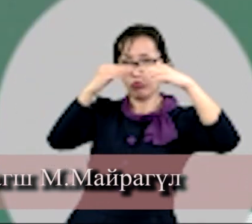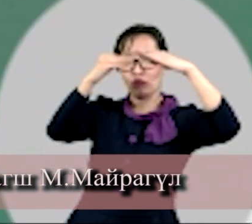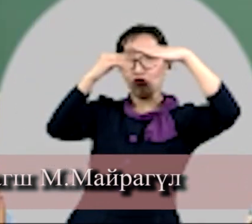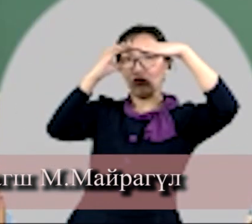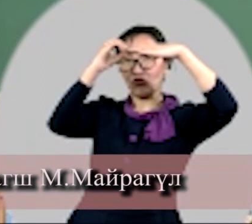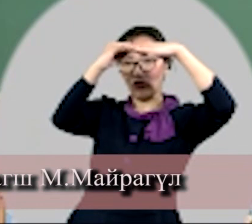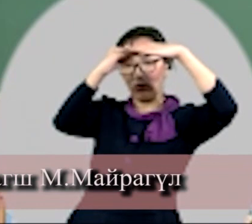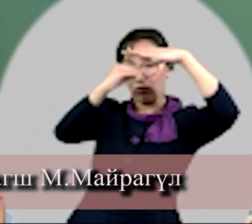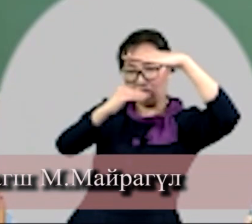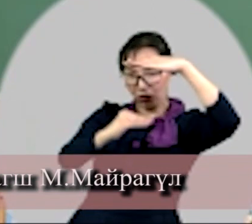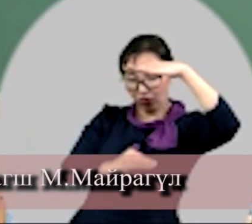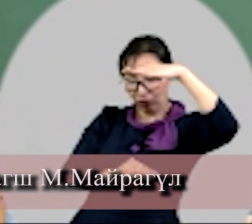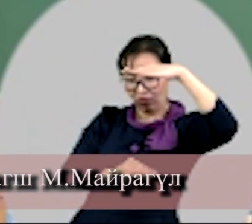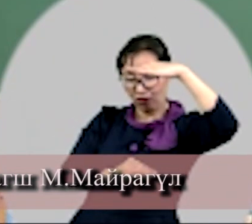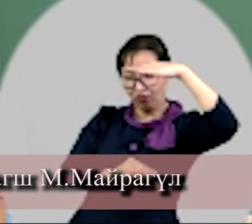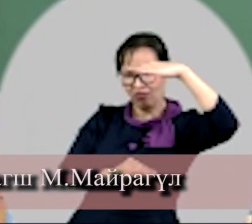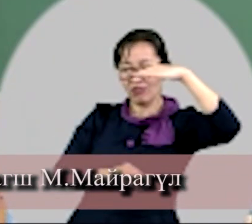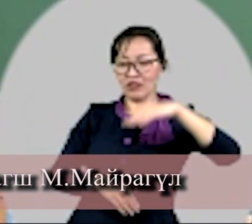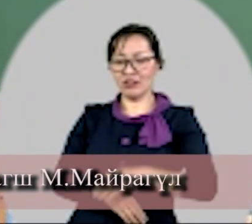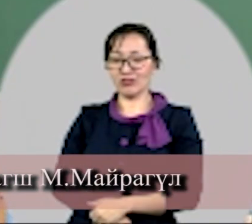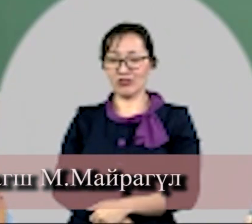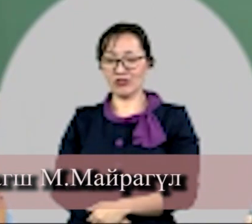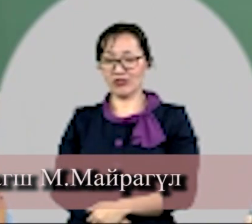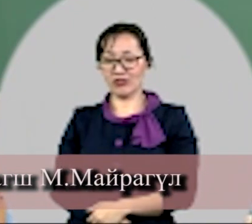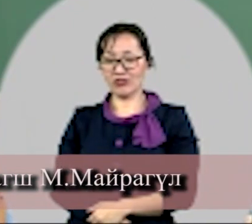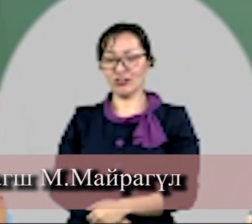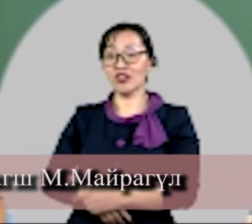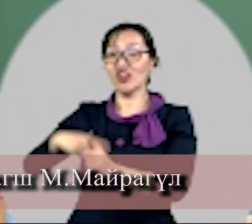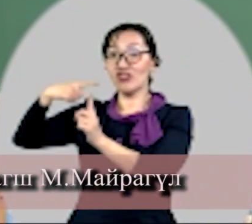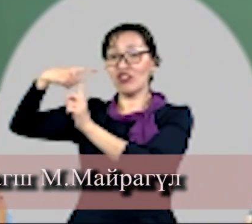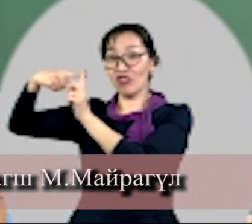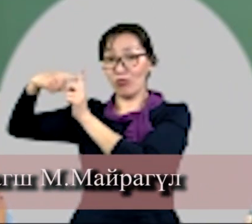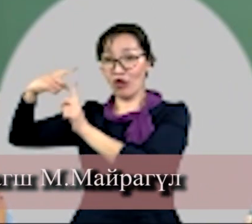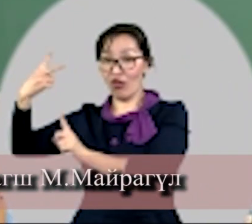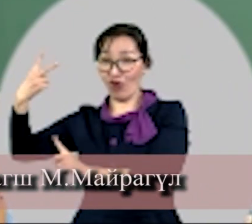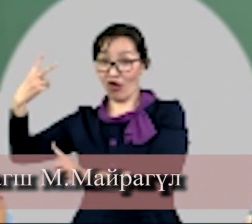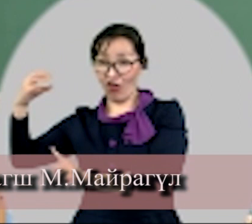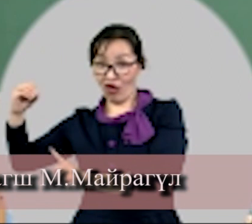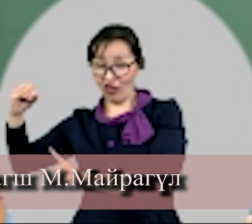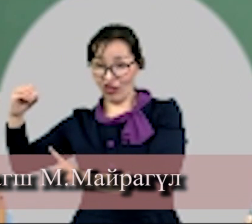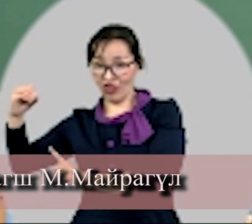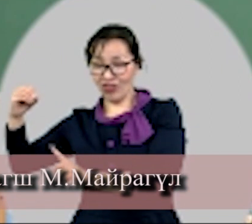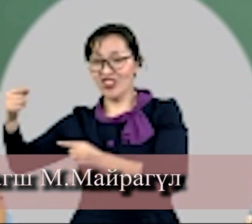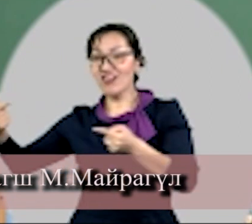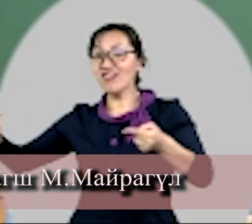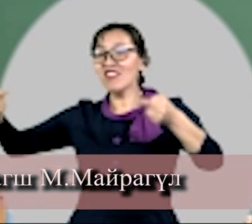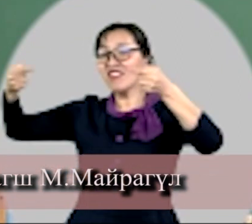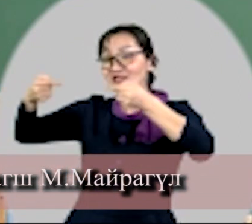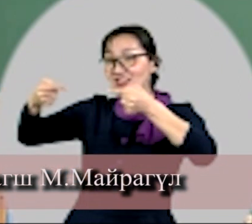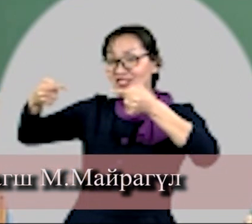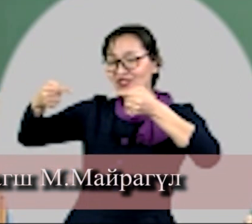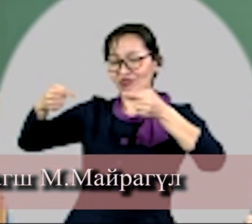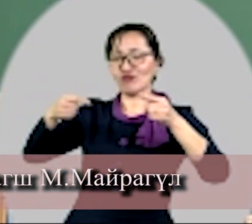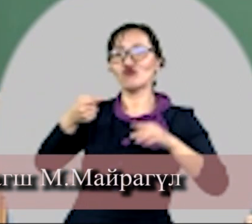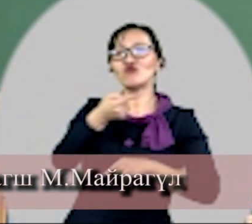Ол суықтықты білдіріп тұр. Бірі жоғары, бірі төмен қарама қарсы екі бағытта